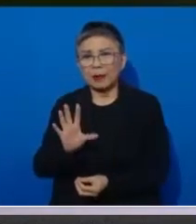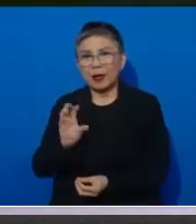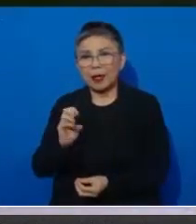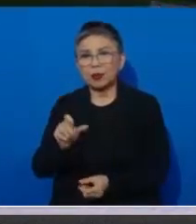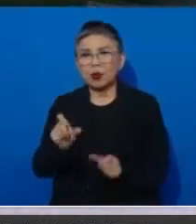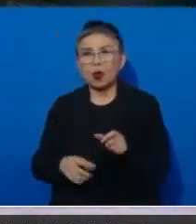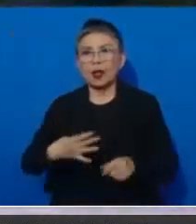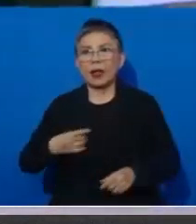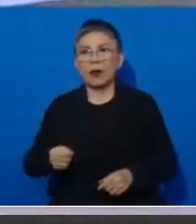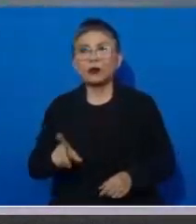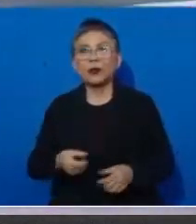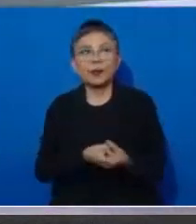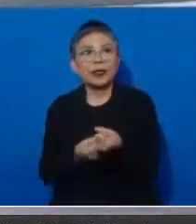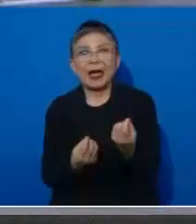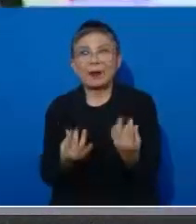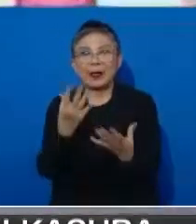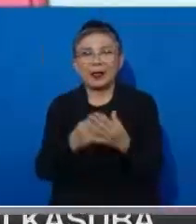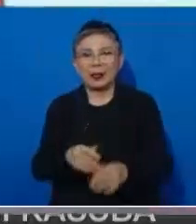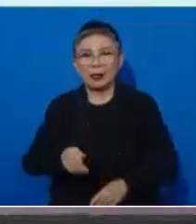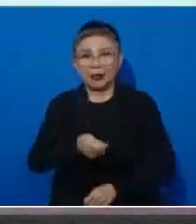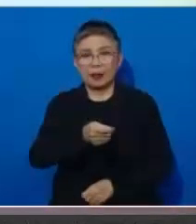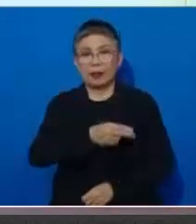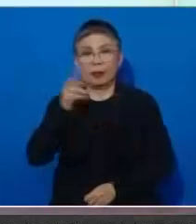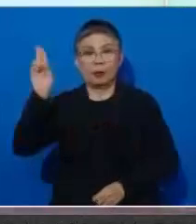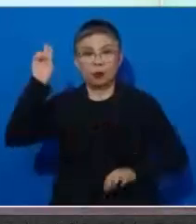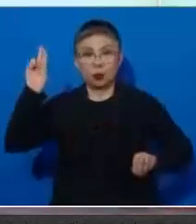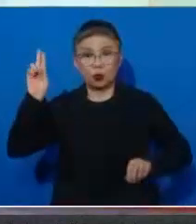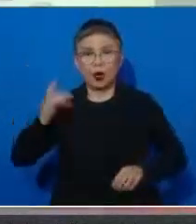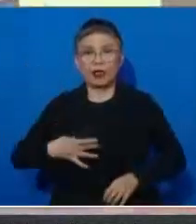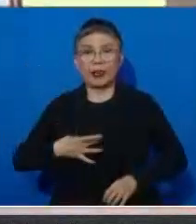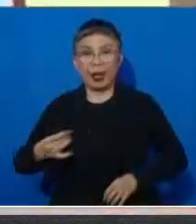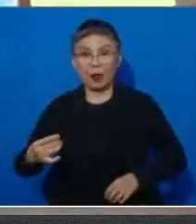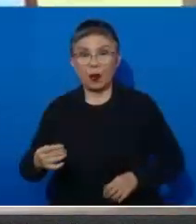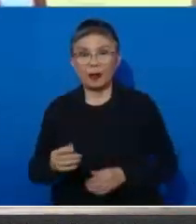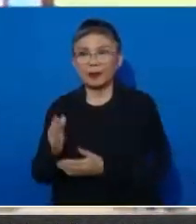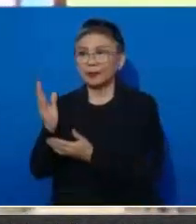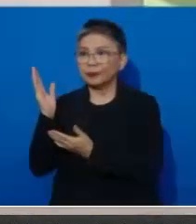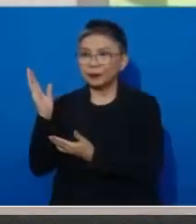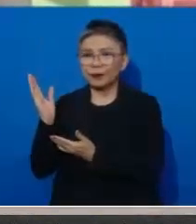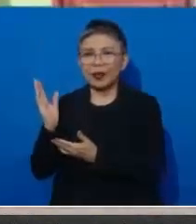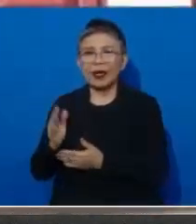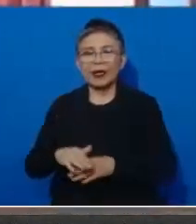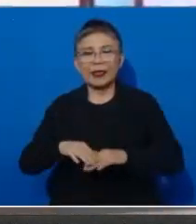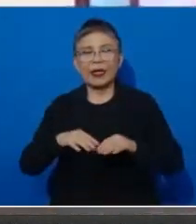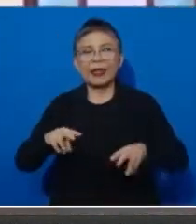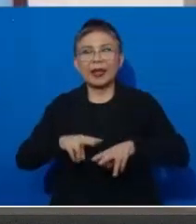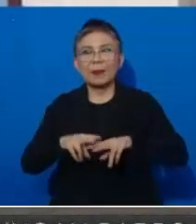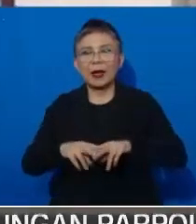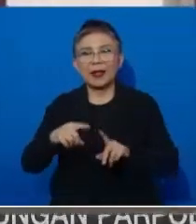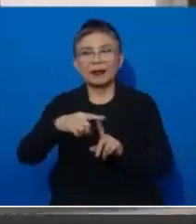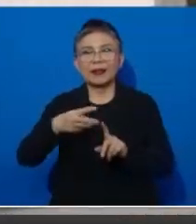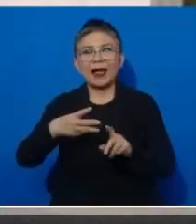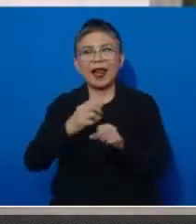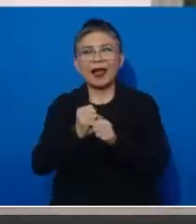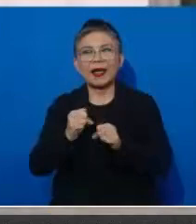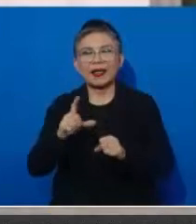2.500 orang. Pengukuhan dari relawan pemadam kebakaran atau Red Car digelar di Taman Tegalega di